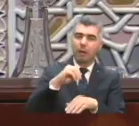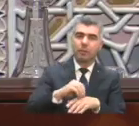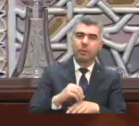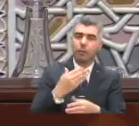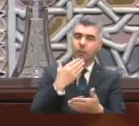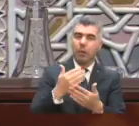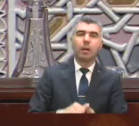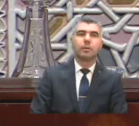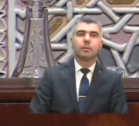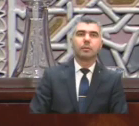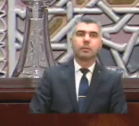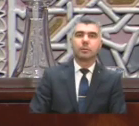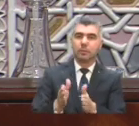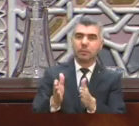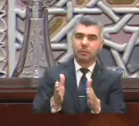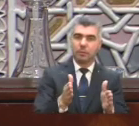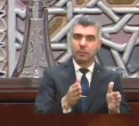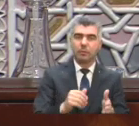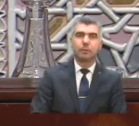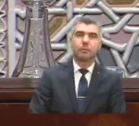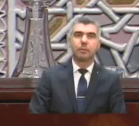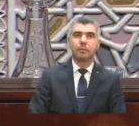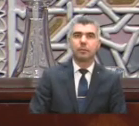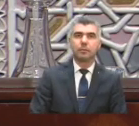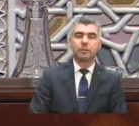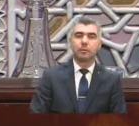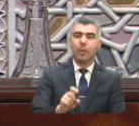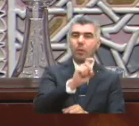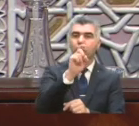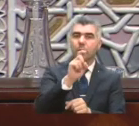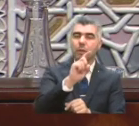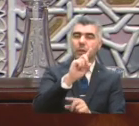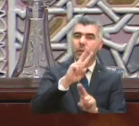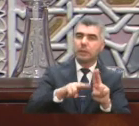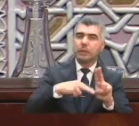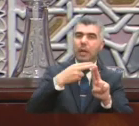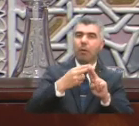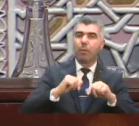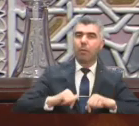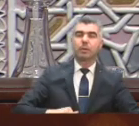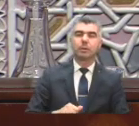شكرا السيد النائب. رد السيد الوزير.